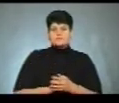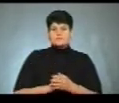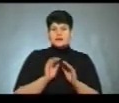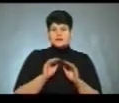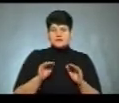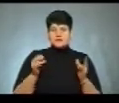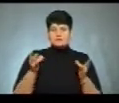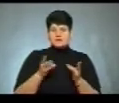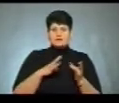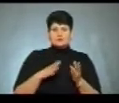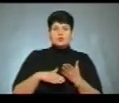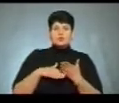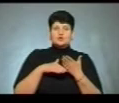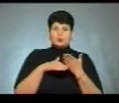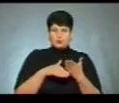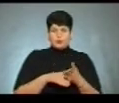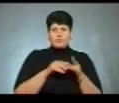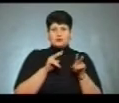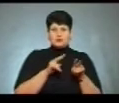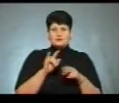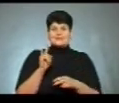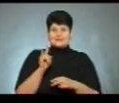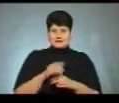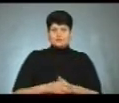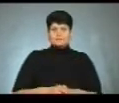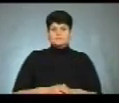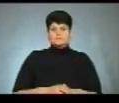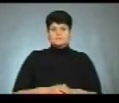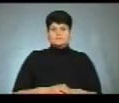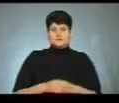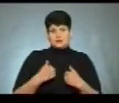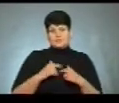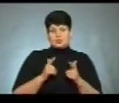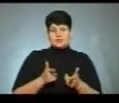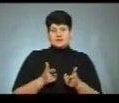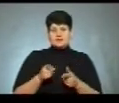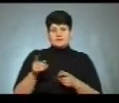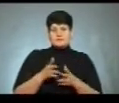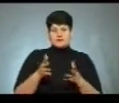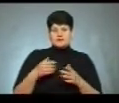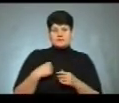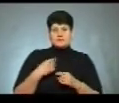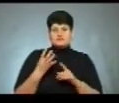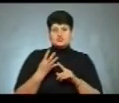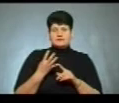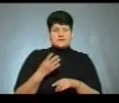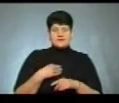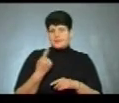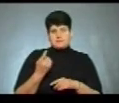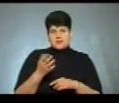дітям потрібна була допомога по догляду за дитиною, я й погодилася. Тим більше вона в мене вже четверта, вона не перша.